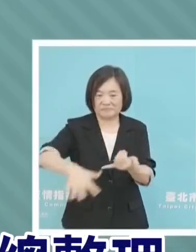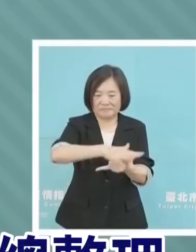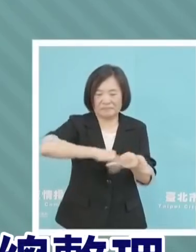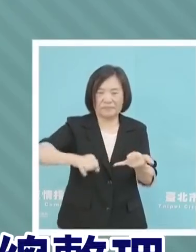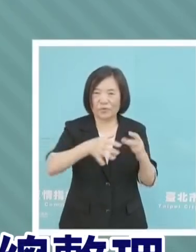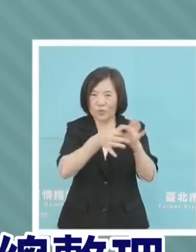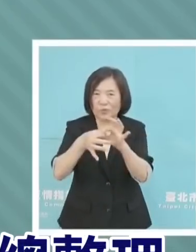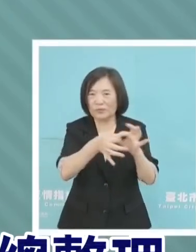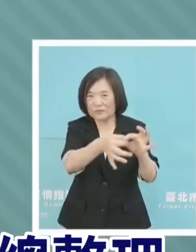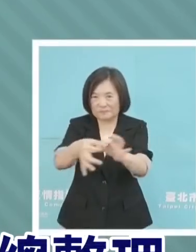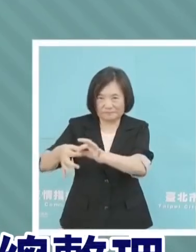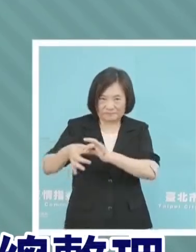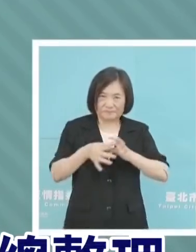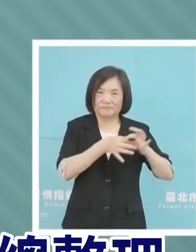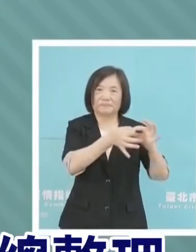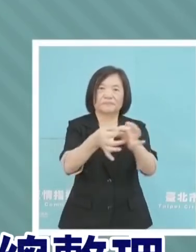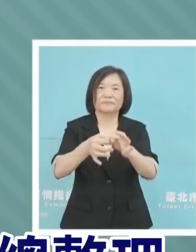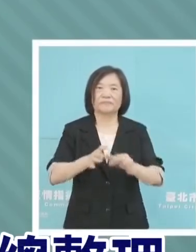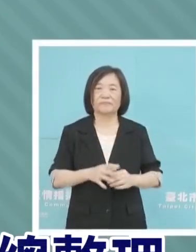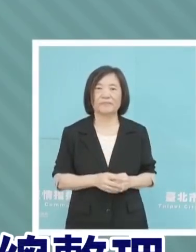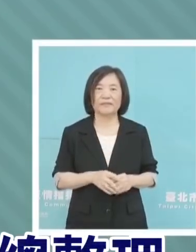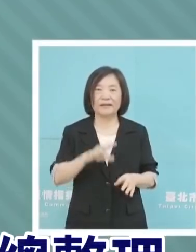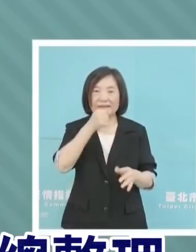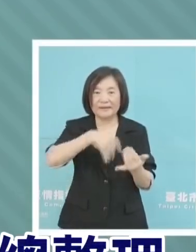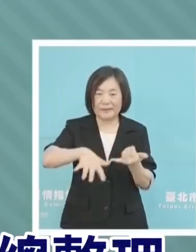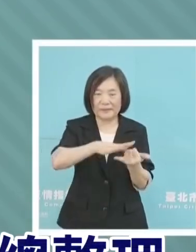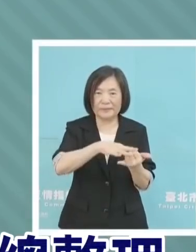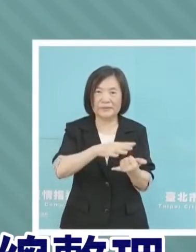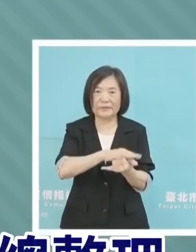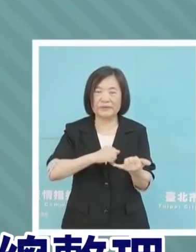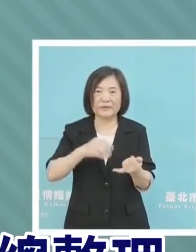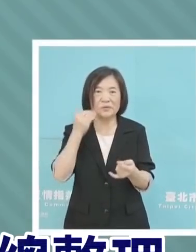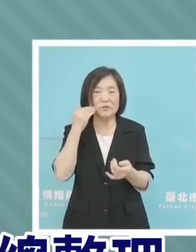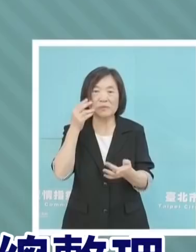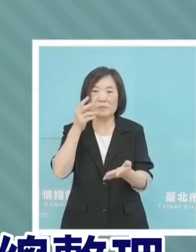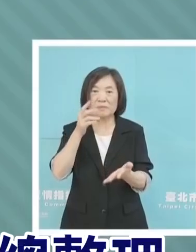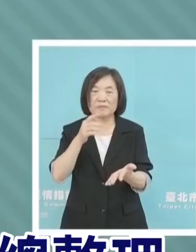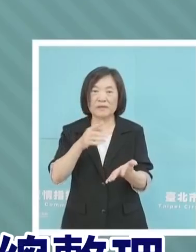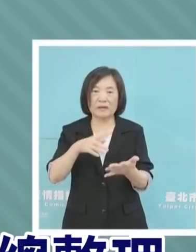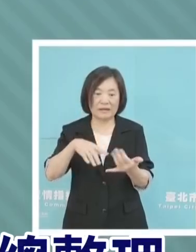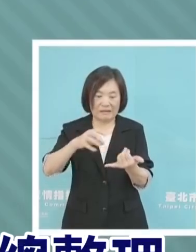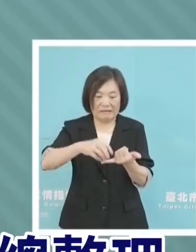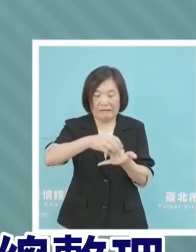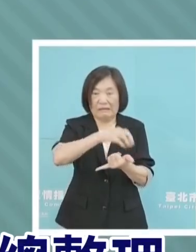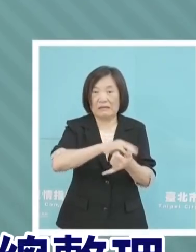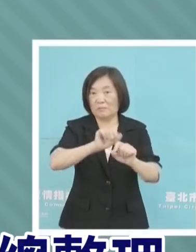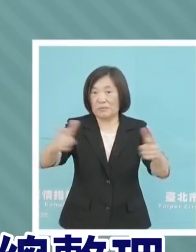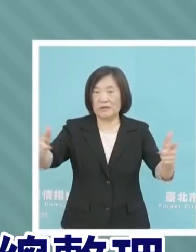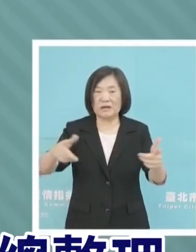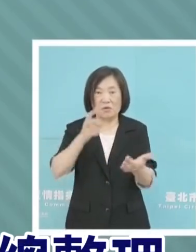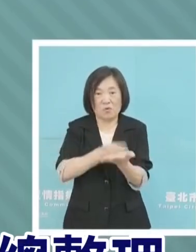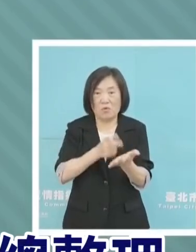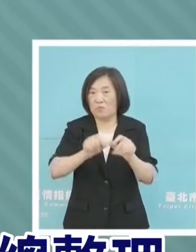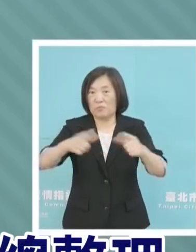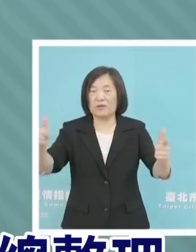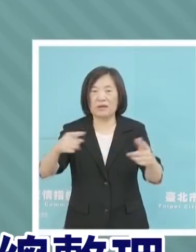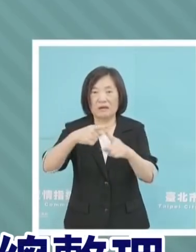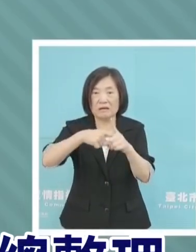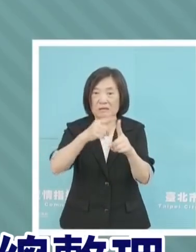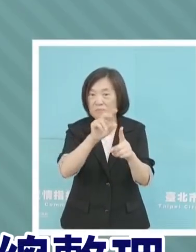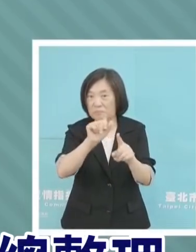所以老实讲，我一直觉得台湾的这种管制，说要不同的限制要不同级